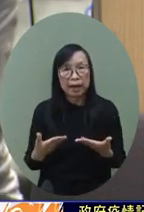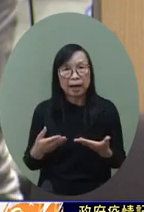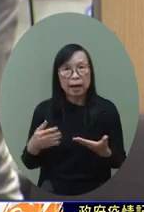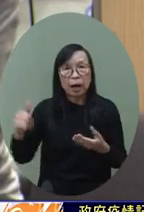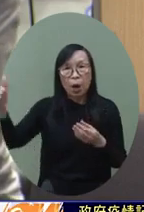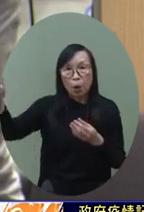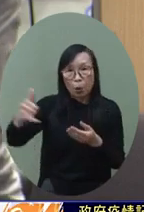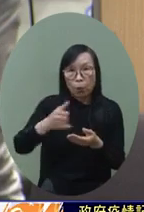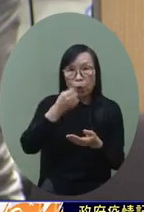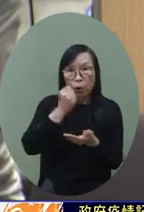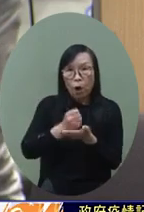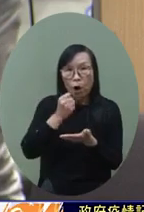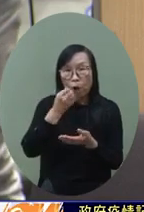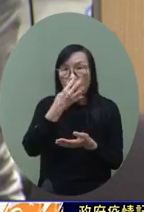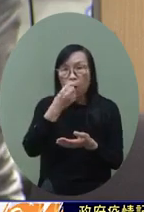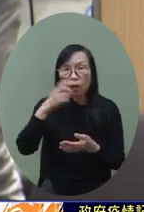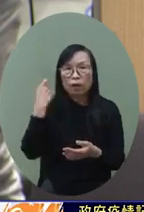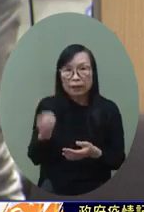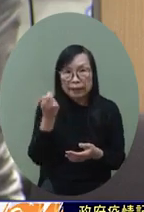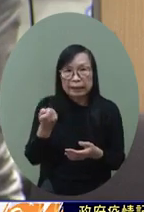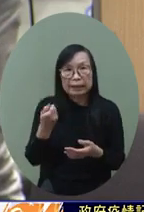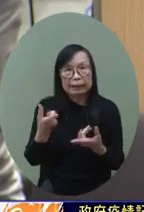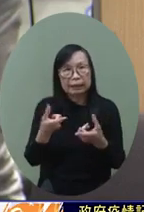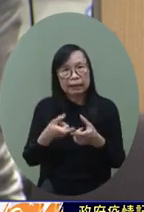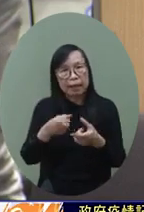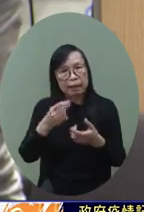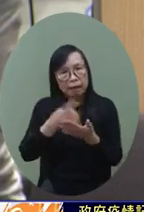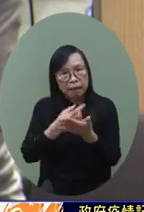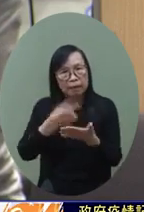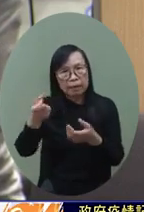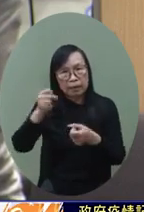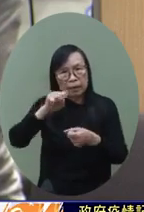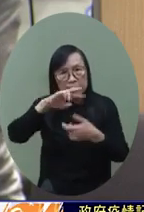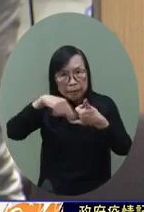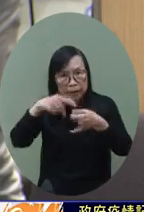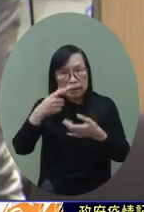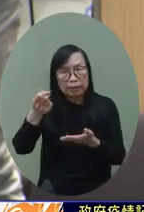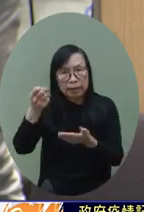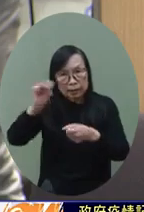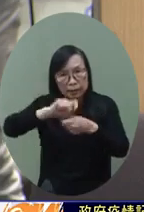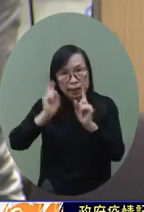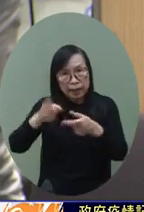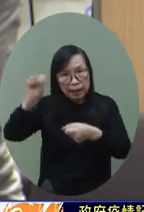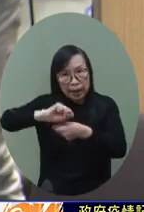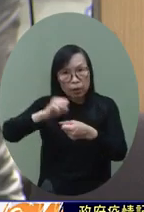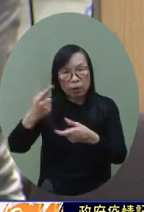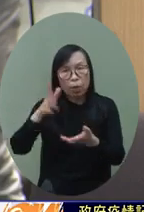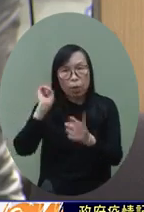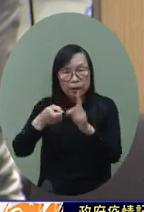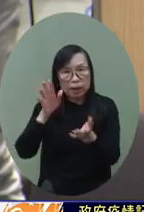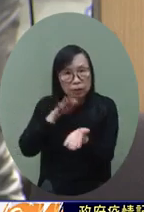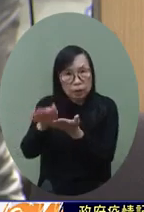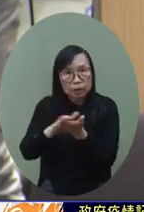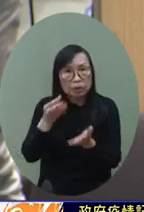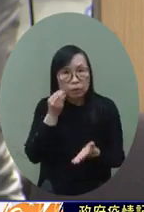易嗰個措施咧，其實有冇需要檢視或者加強啦？當局會唔會考慮即係可能取消咗個豁